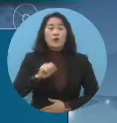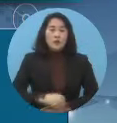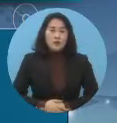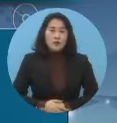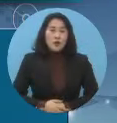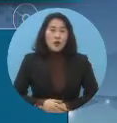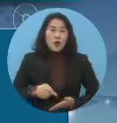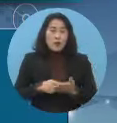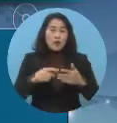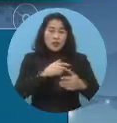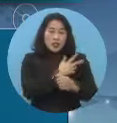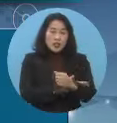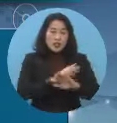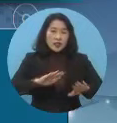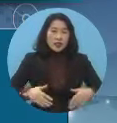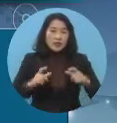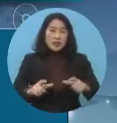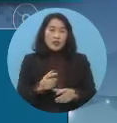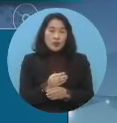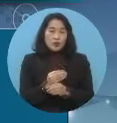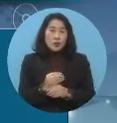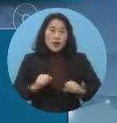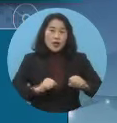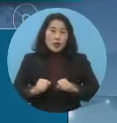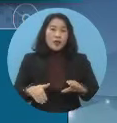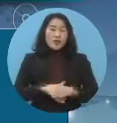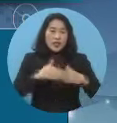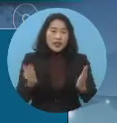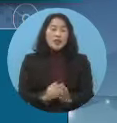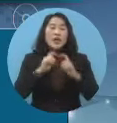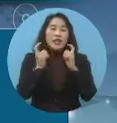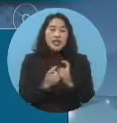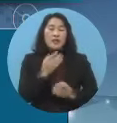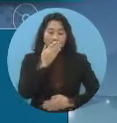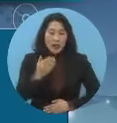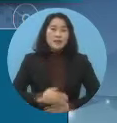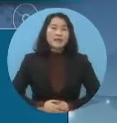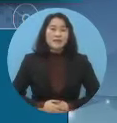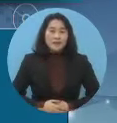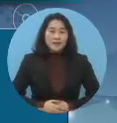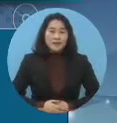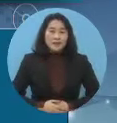입니다 음모 자객은 재 남의 주소를 두고 활동하는 문화예술 단체와 개인 입니다